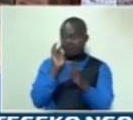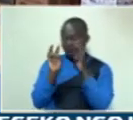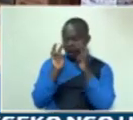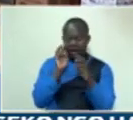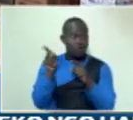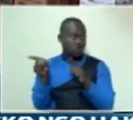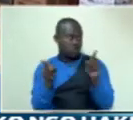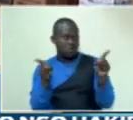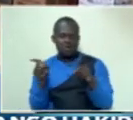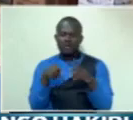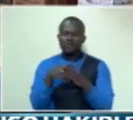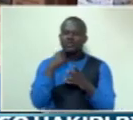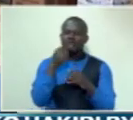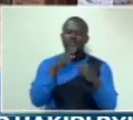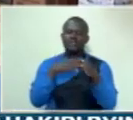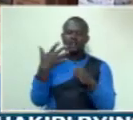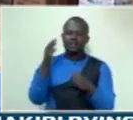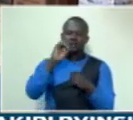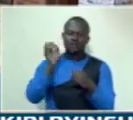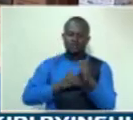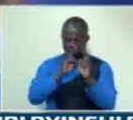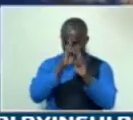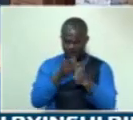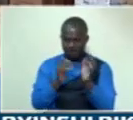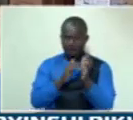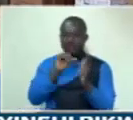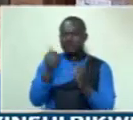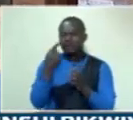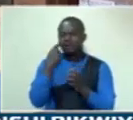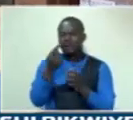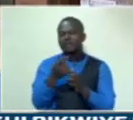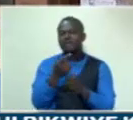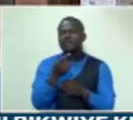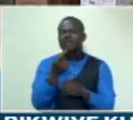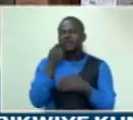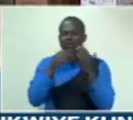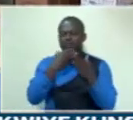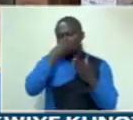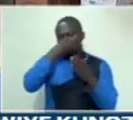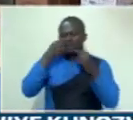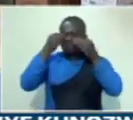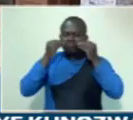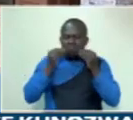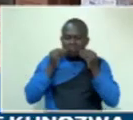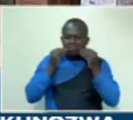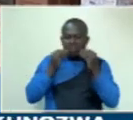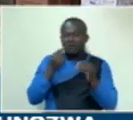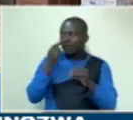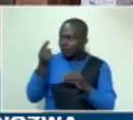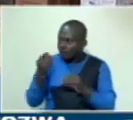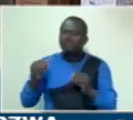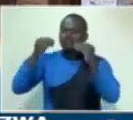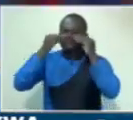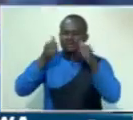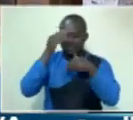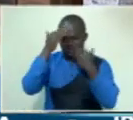nubwo twavuga ngo 95% barabyubahiriza ariko hari abandi usanga bagikora ku jisho basanga maske yamanutse ugasanga yakubonye nubwo yibuka kuyizamura